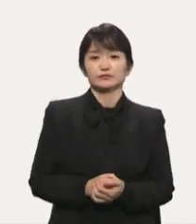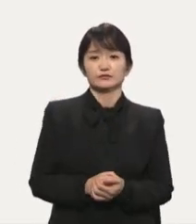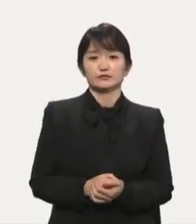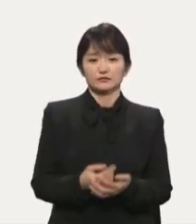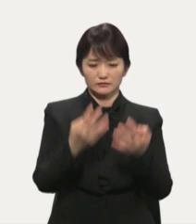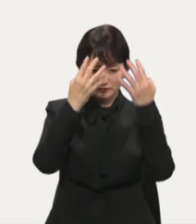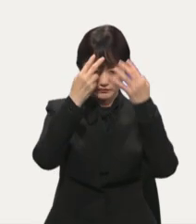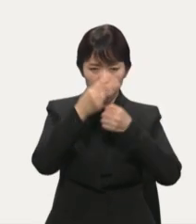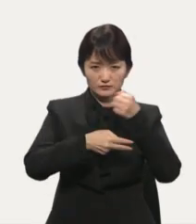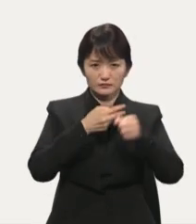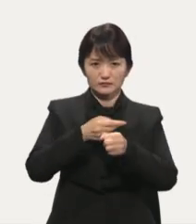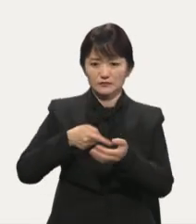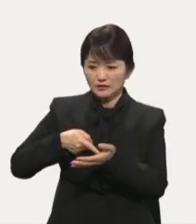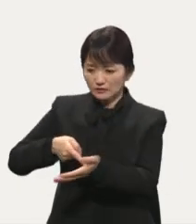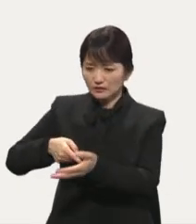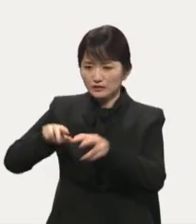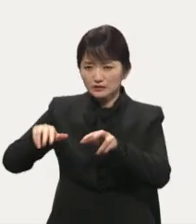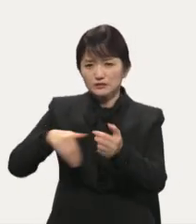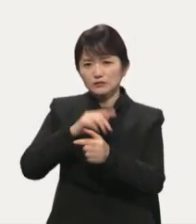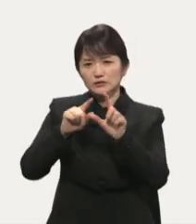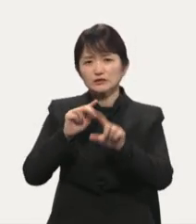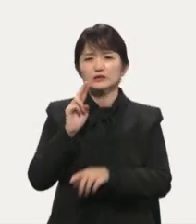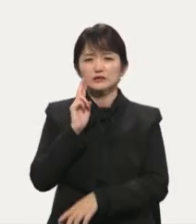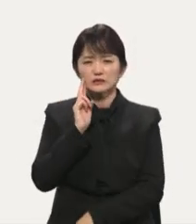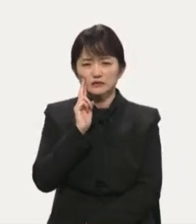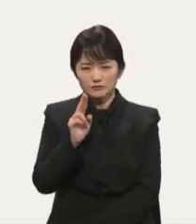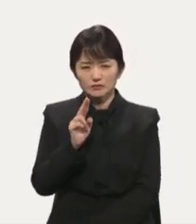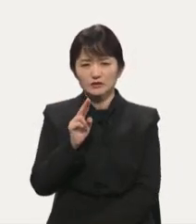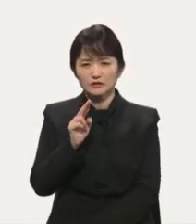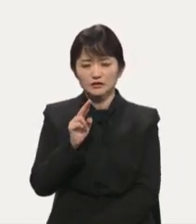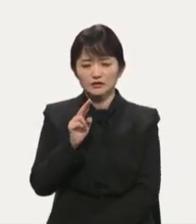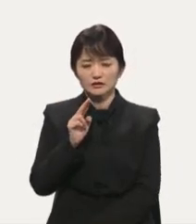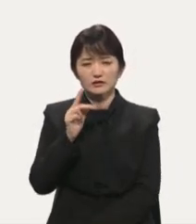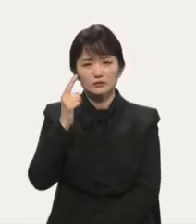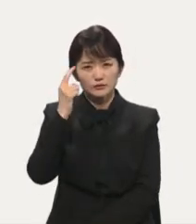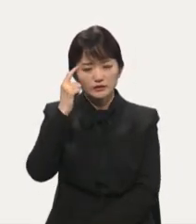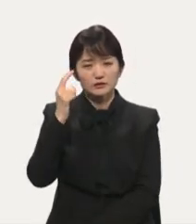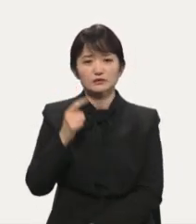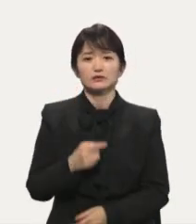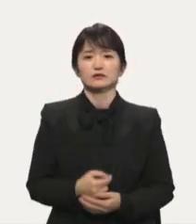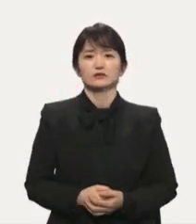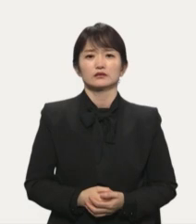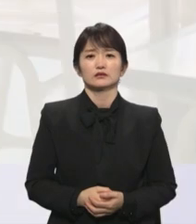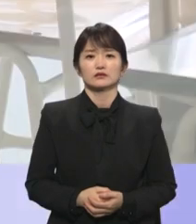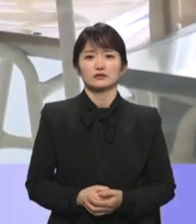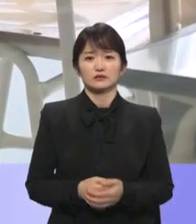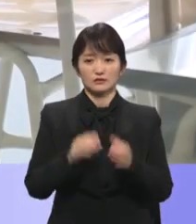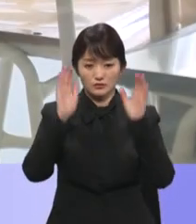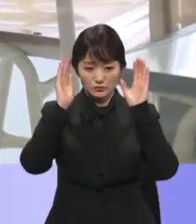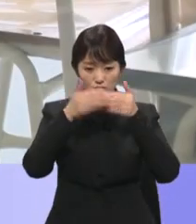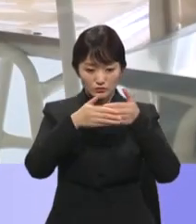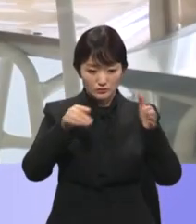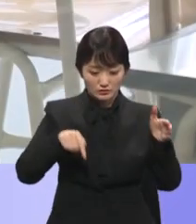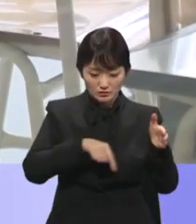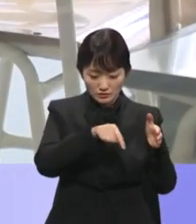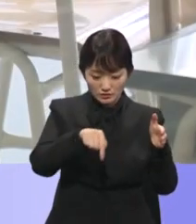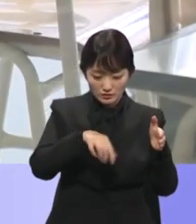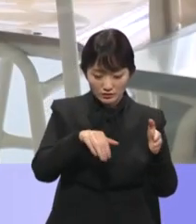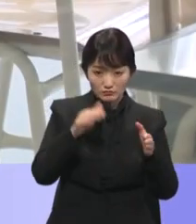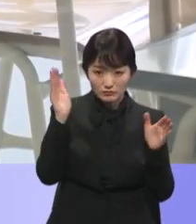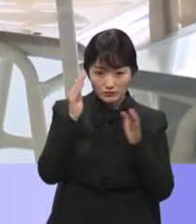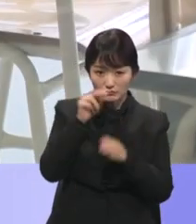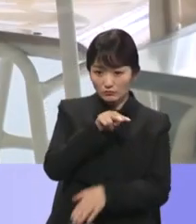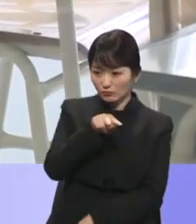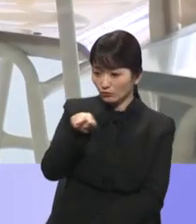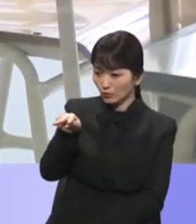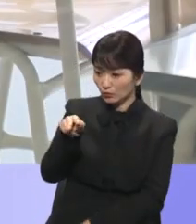인형 구형은 사안을 좀 심각하게 본 거라고 판단이 됩니다 근데 심각할 수밖에 없는게 이게 교실 내에서 학생들이 보는